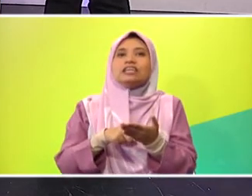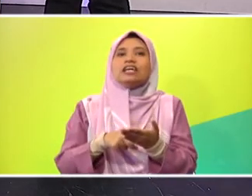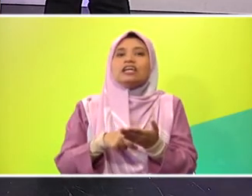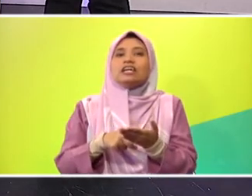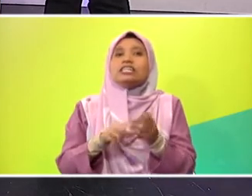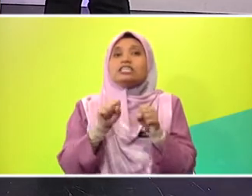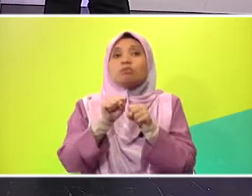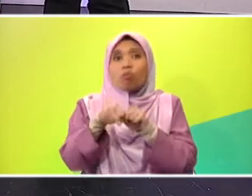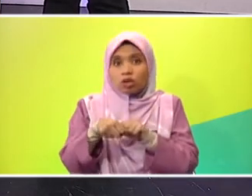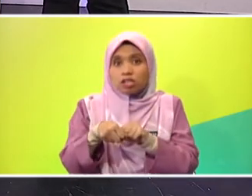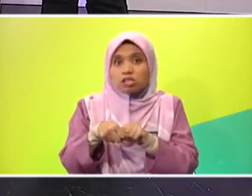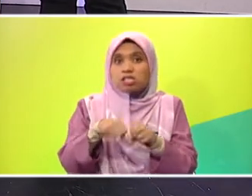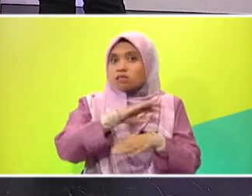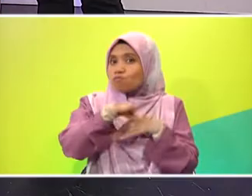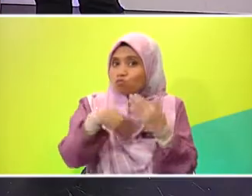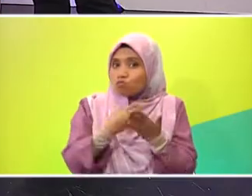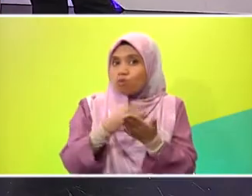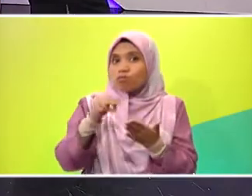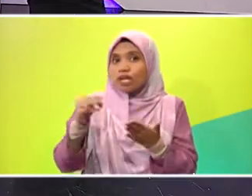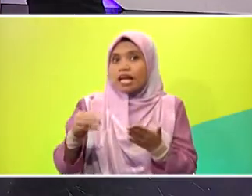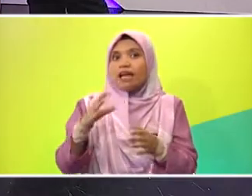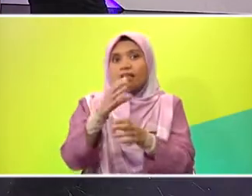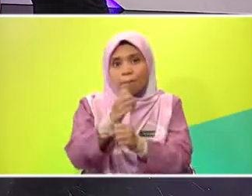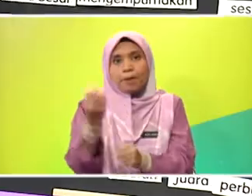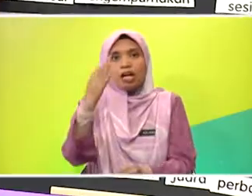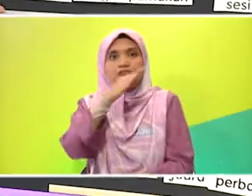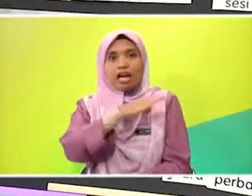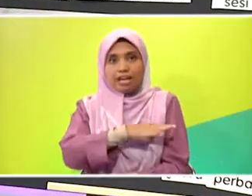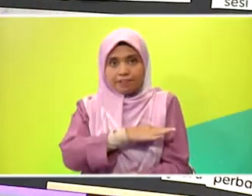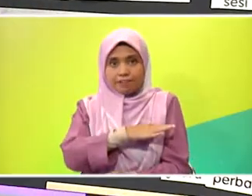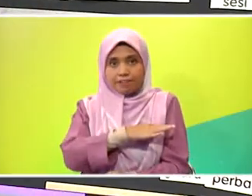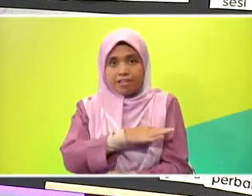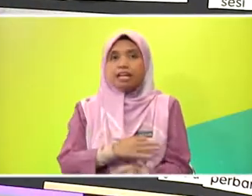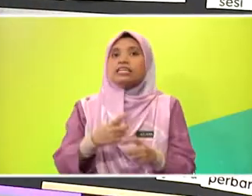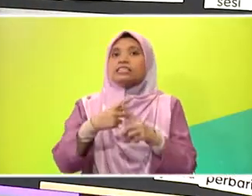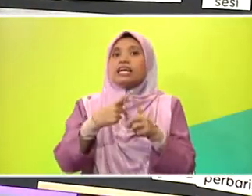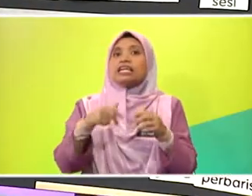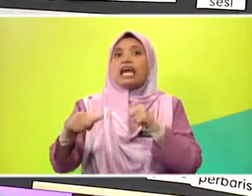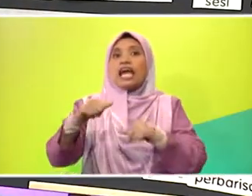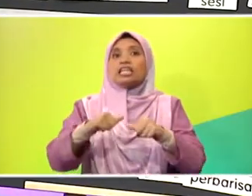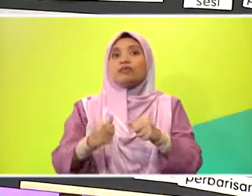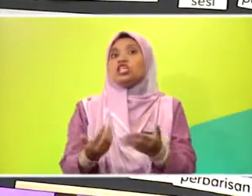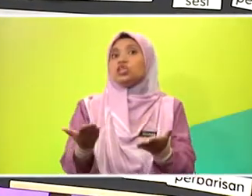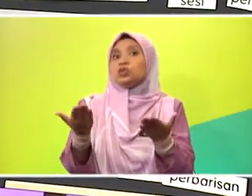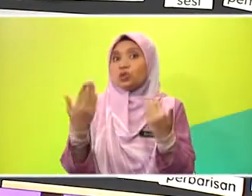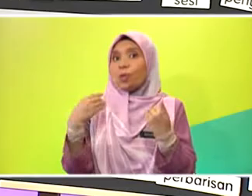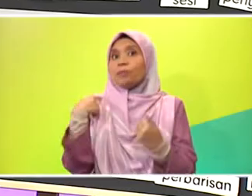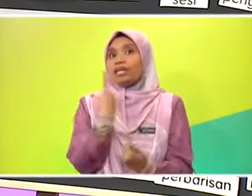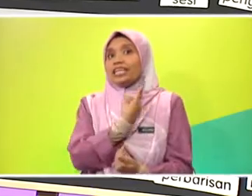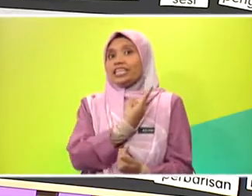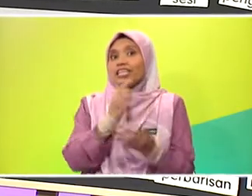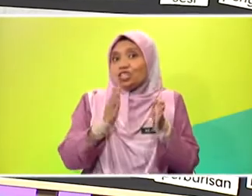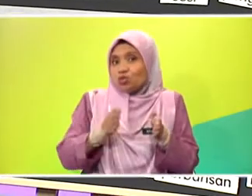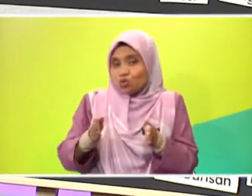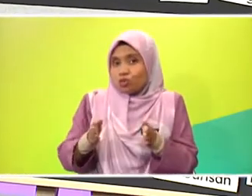mudah-mudahan murid-murid di rumah juga menerima manfaat daripada activity Jom kita susun ini Ibu